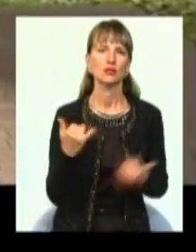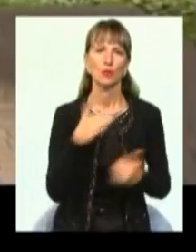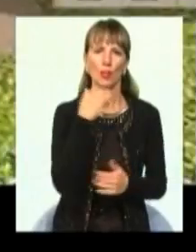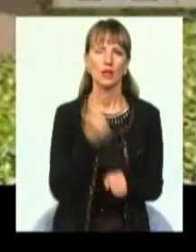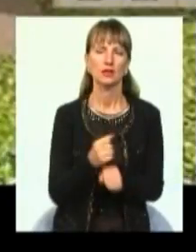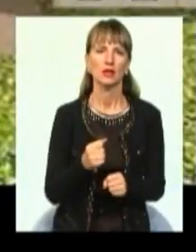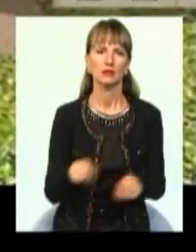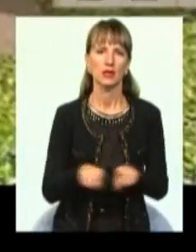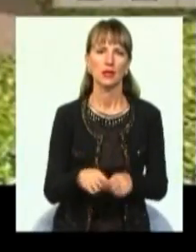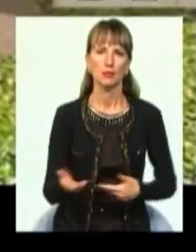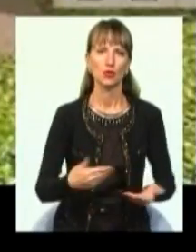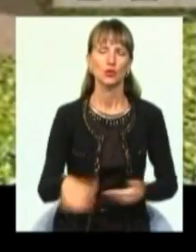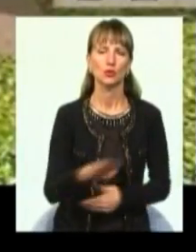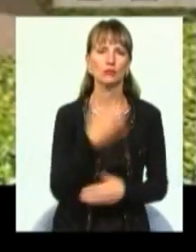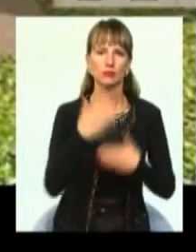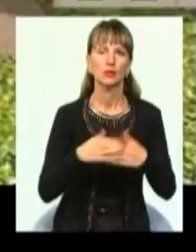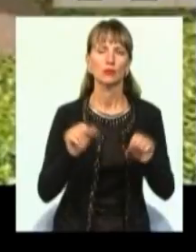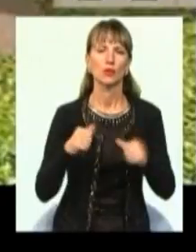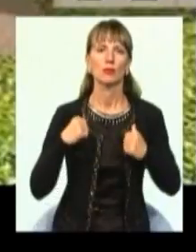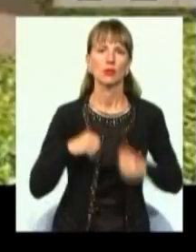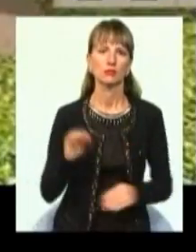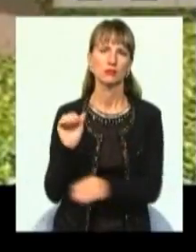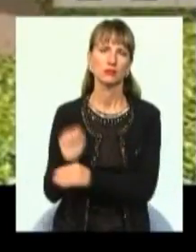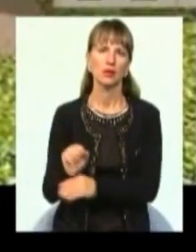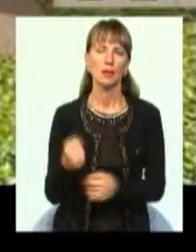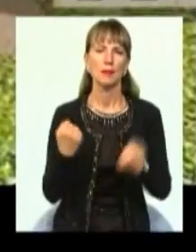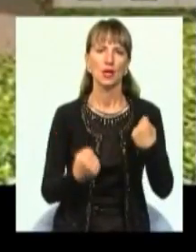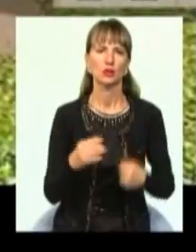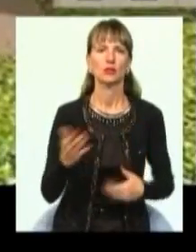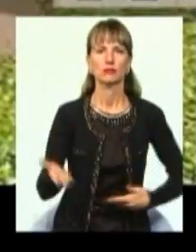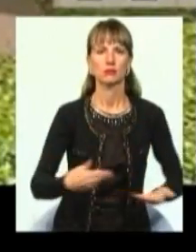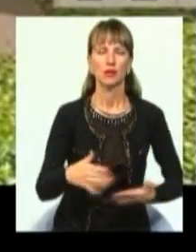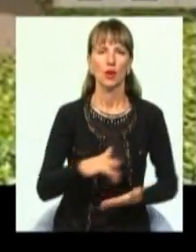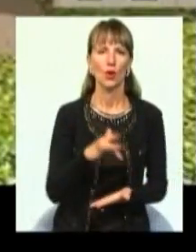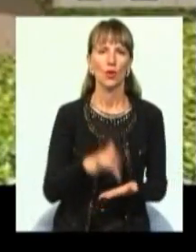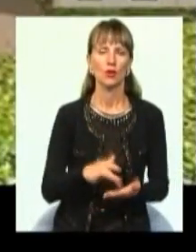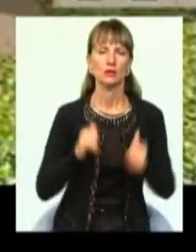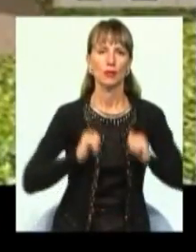пішохідні зони. Поблизу неї можна спокійно припаркувати авто та прогулюватись містом.